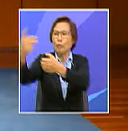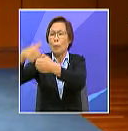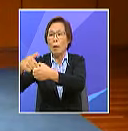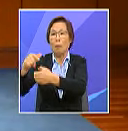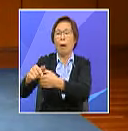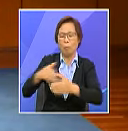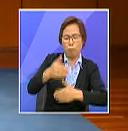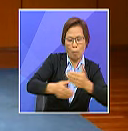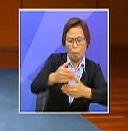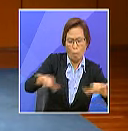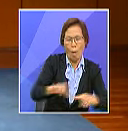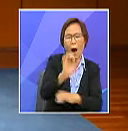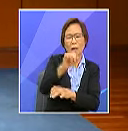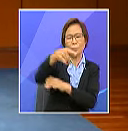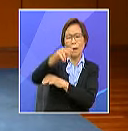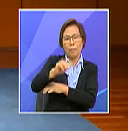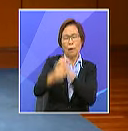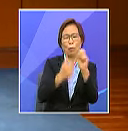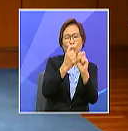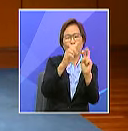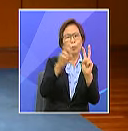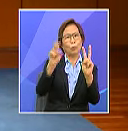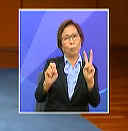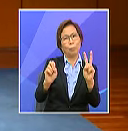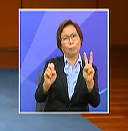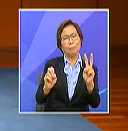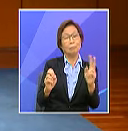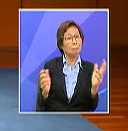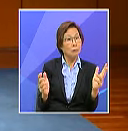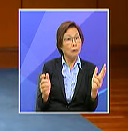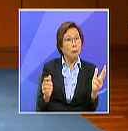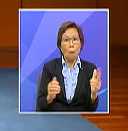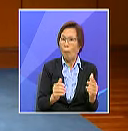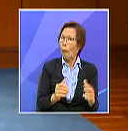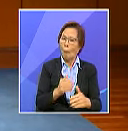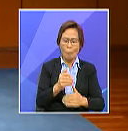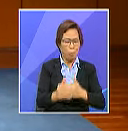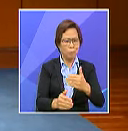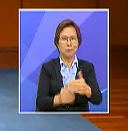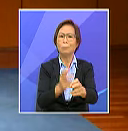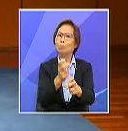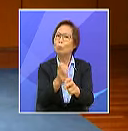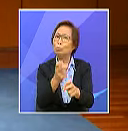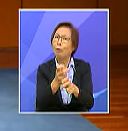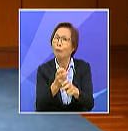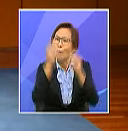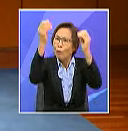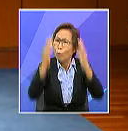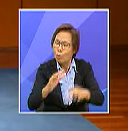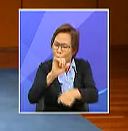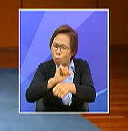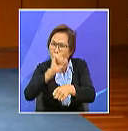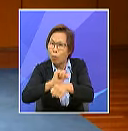proses melaksanakan SPM 2020 ini bukan satu proses yang mudah guru-guru yang